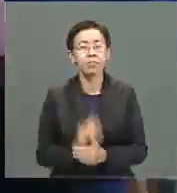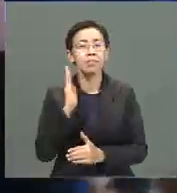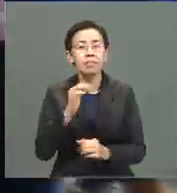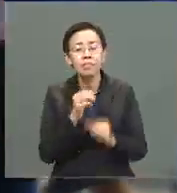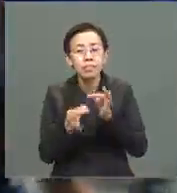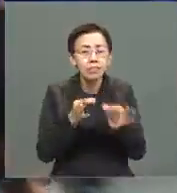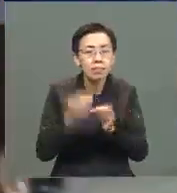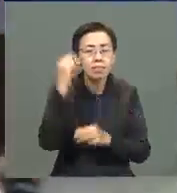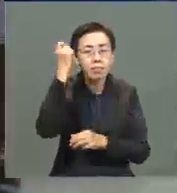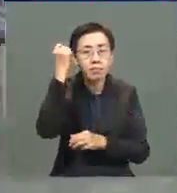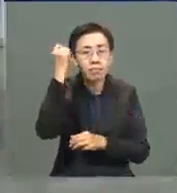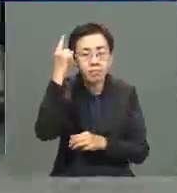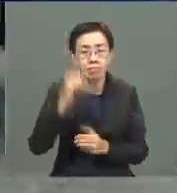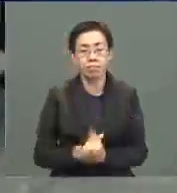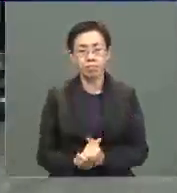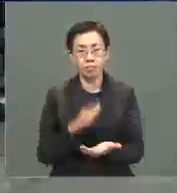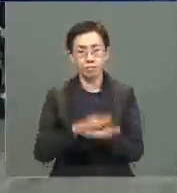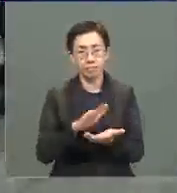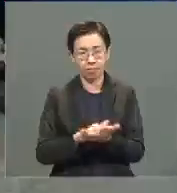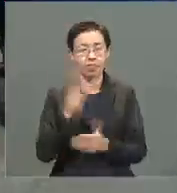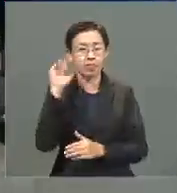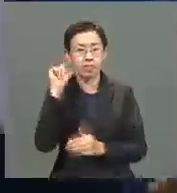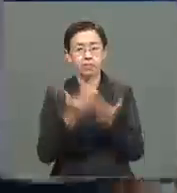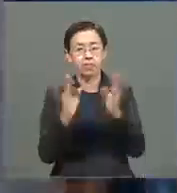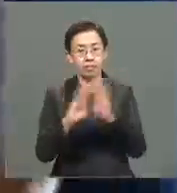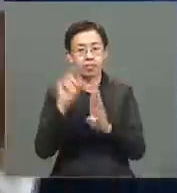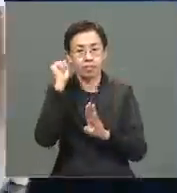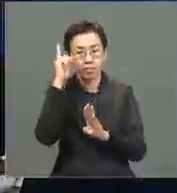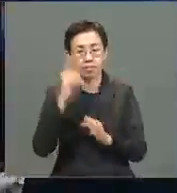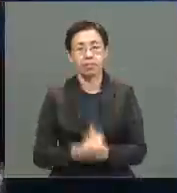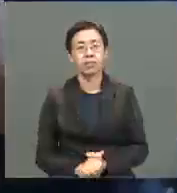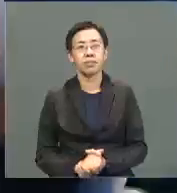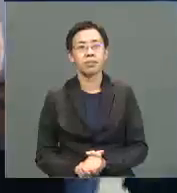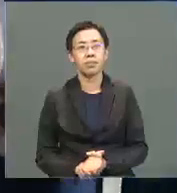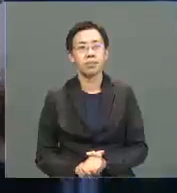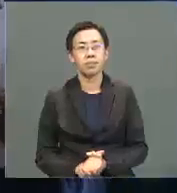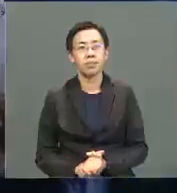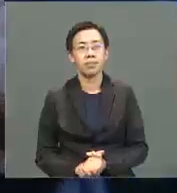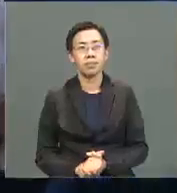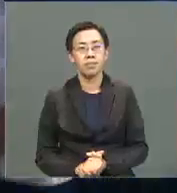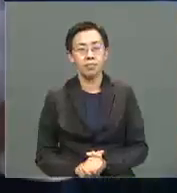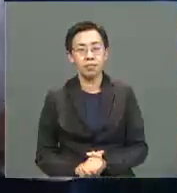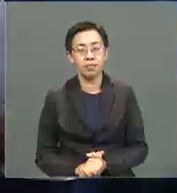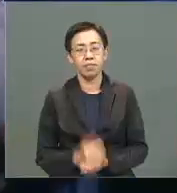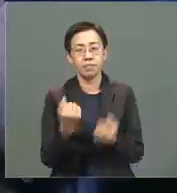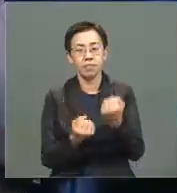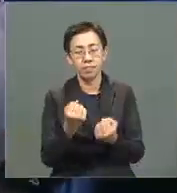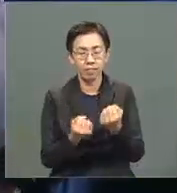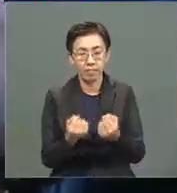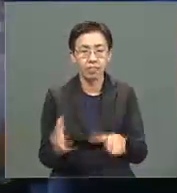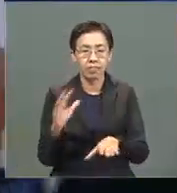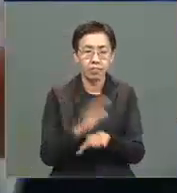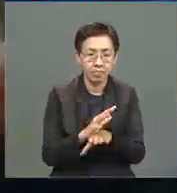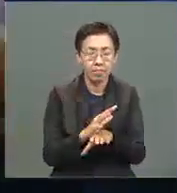อลงไปทำความเข้าใจให้กับทางโรงเรียนและก็ผู้ปกครองด้วยนะครับส่วนอีกหนึ่งเรื่องก็คือเรื่องของรถรับส่งนักเรียน